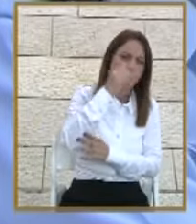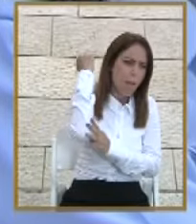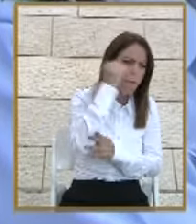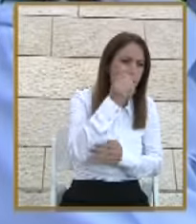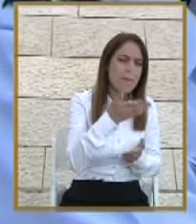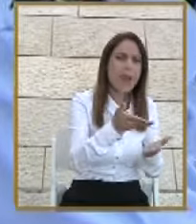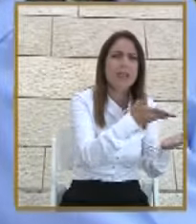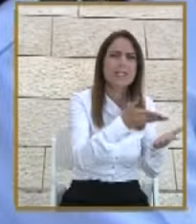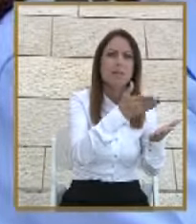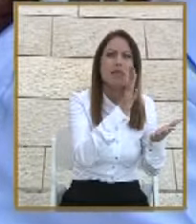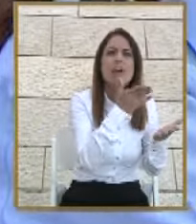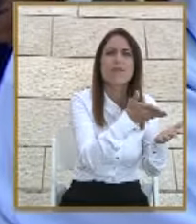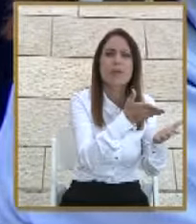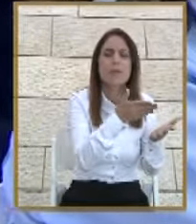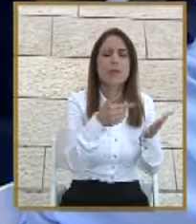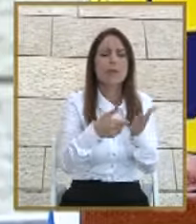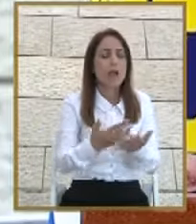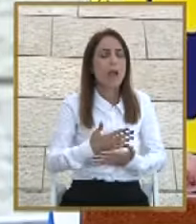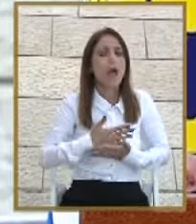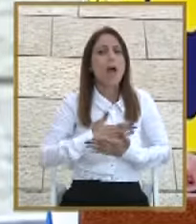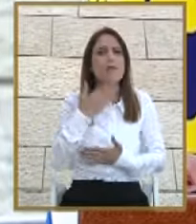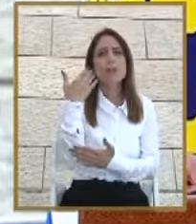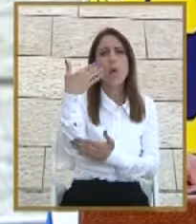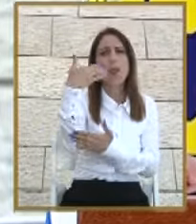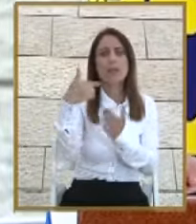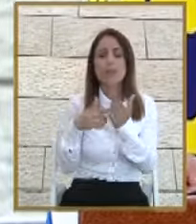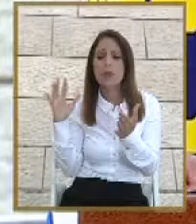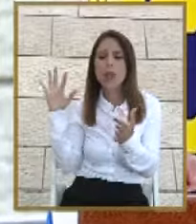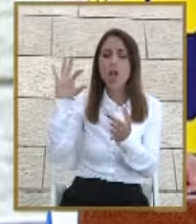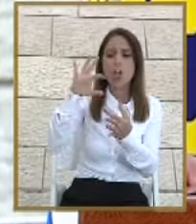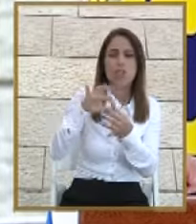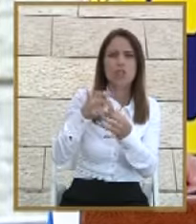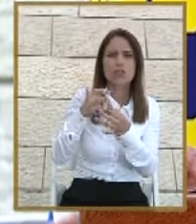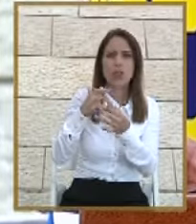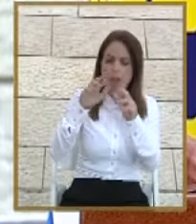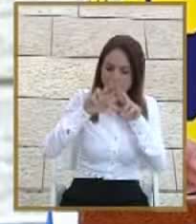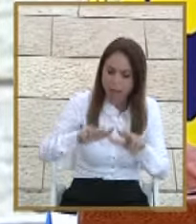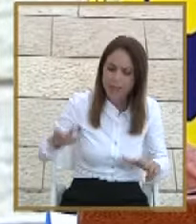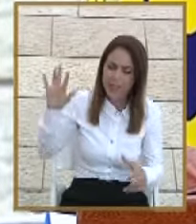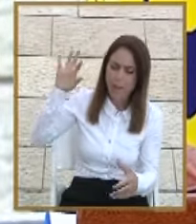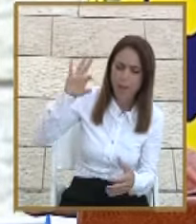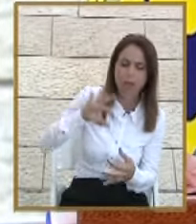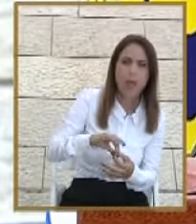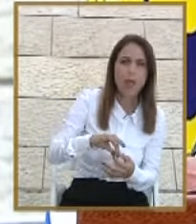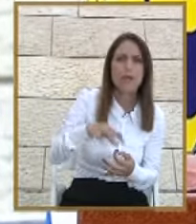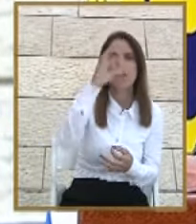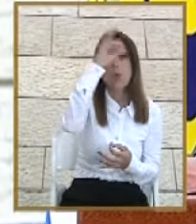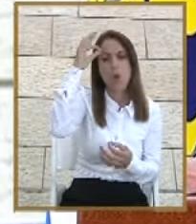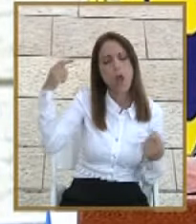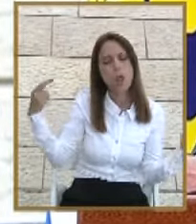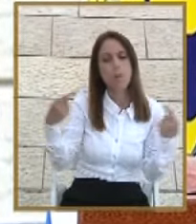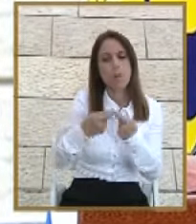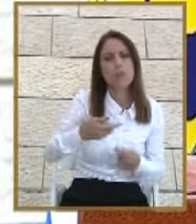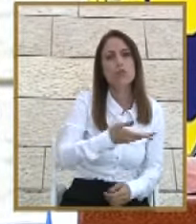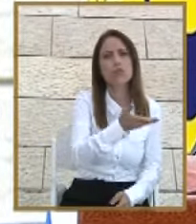הנתעבים, מתוך אהבת מולדת, מתוך הקשר הבלתי מנותק לאדמתנו ולגורלנו המשותף.